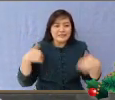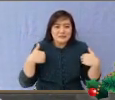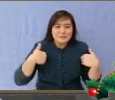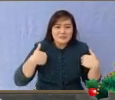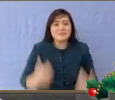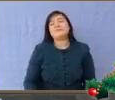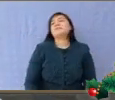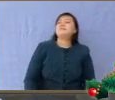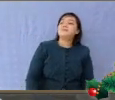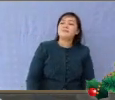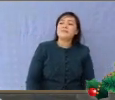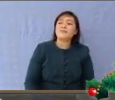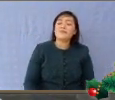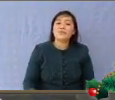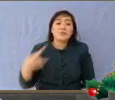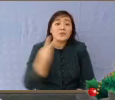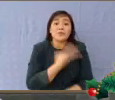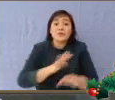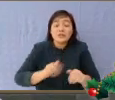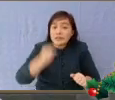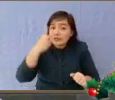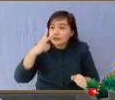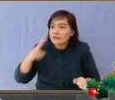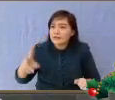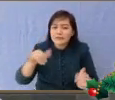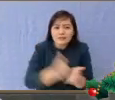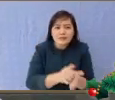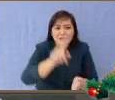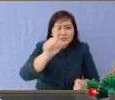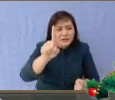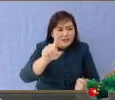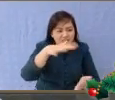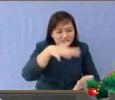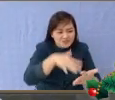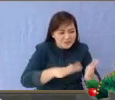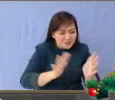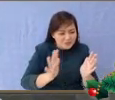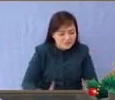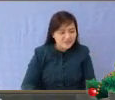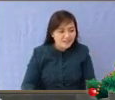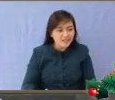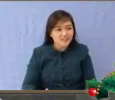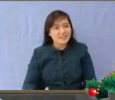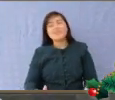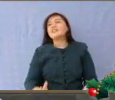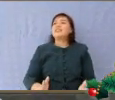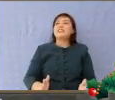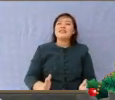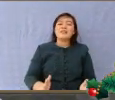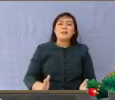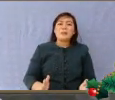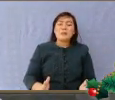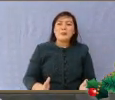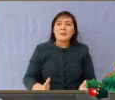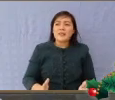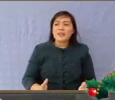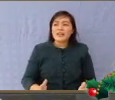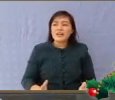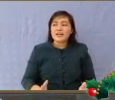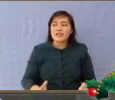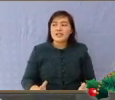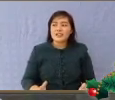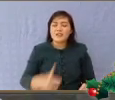Makikita nyo po yung isang estudyante sometimes na ang galing-galing niya sa klase, pero pag humarap na siya dun sa kanyang panel, yung